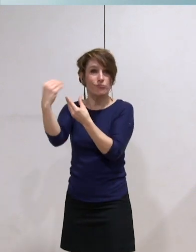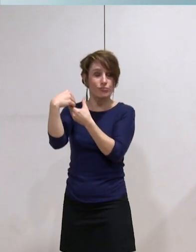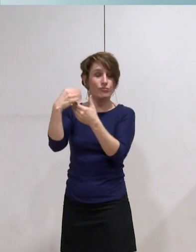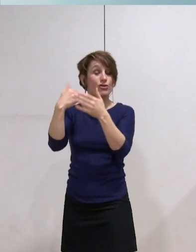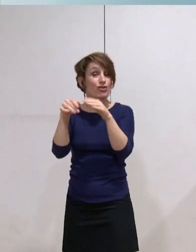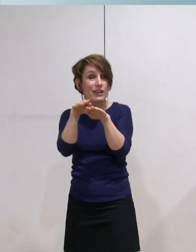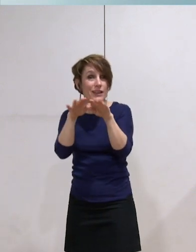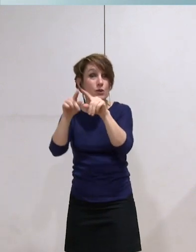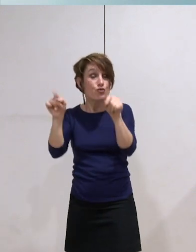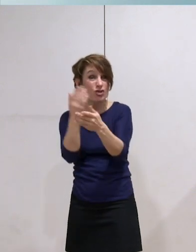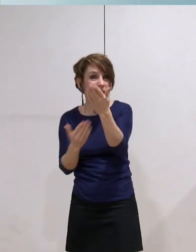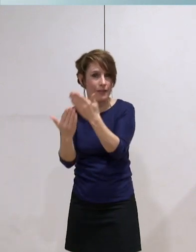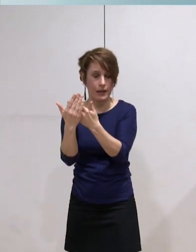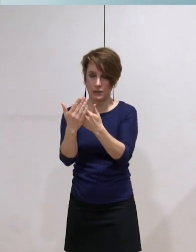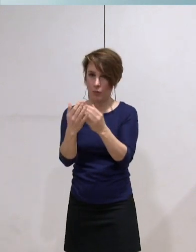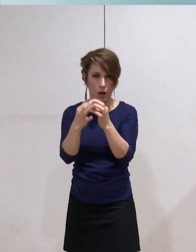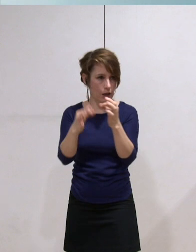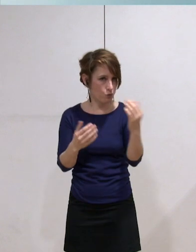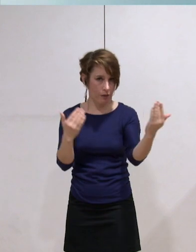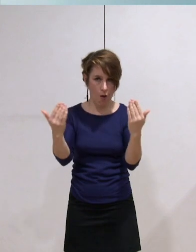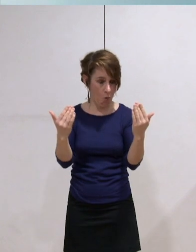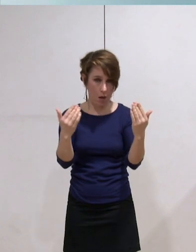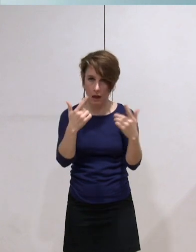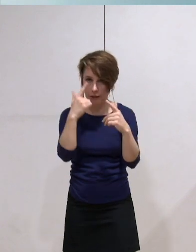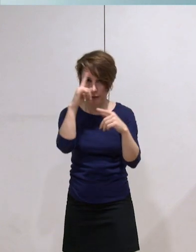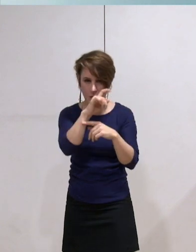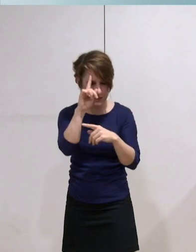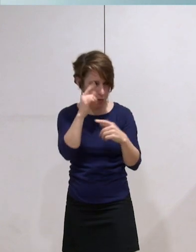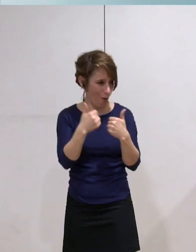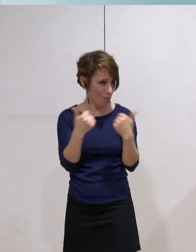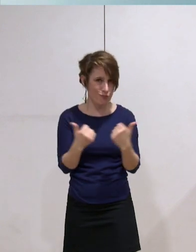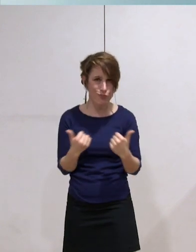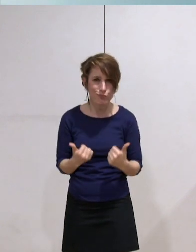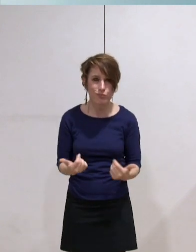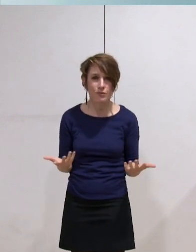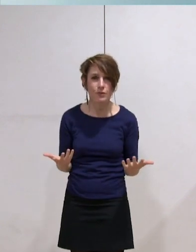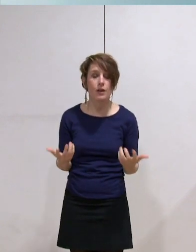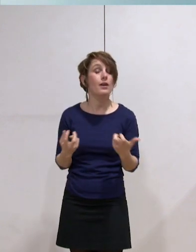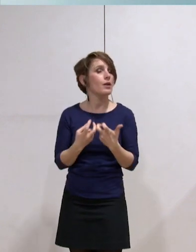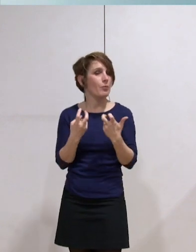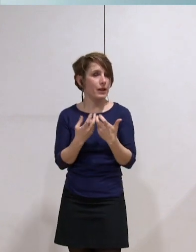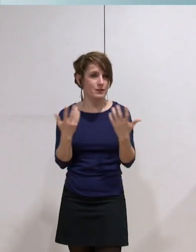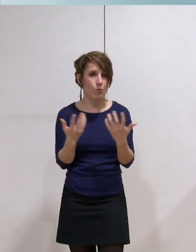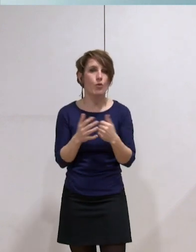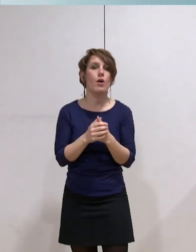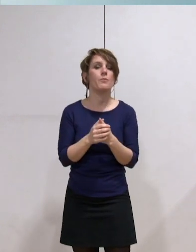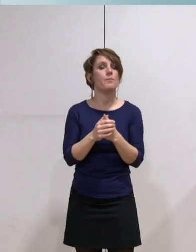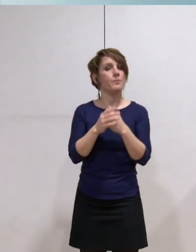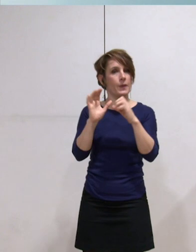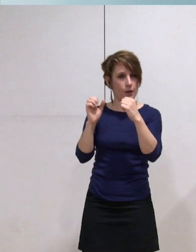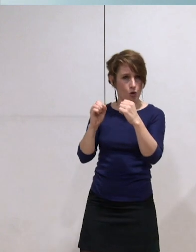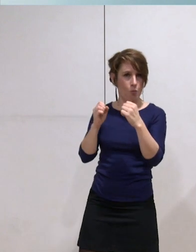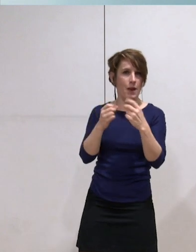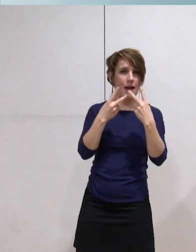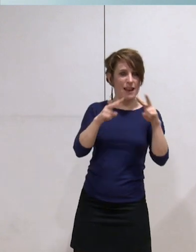difficile ces comparaisons par exemple rien qu'en ce qui concerne le passage de la communauté d'agglomération au statut de